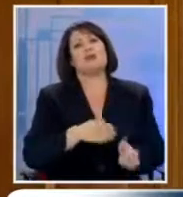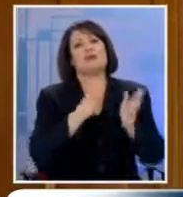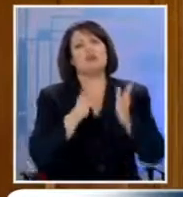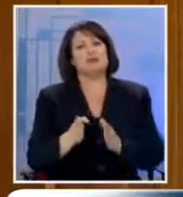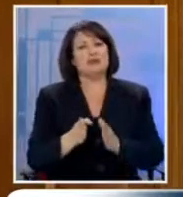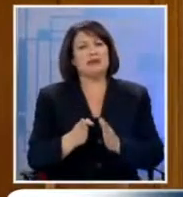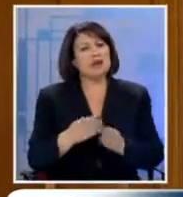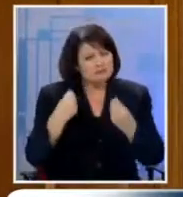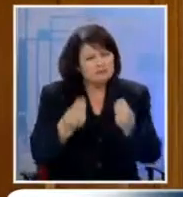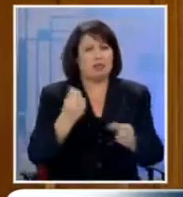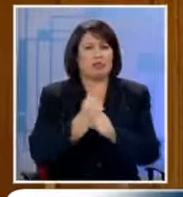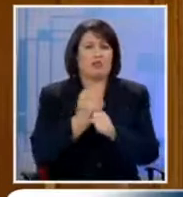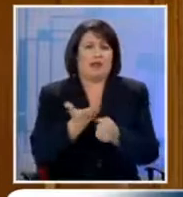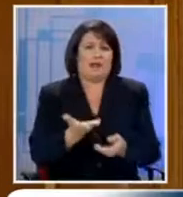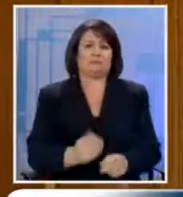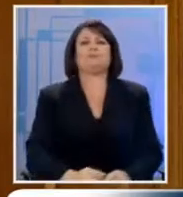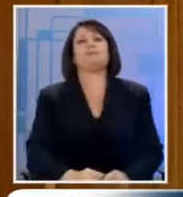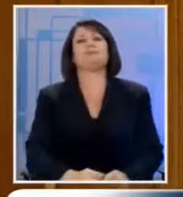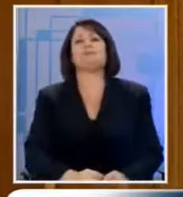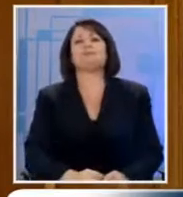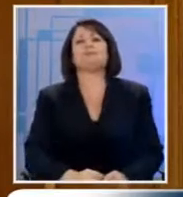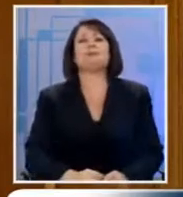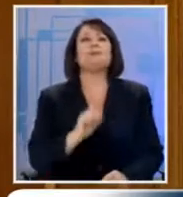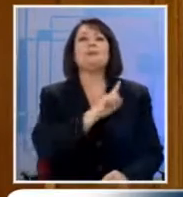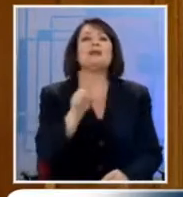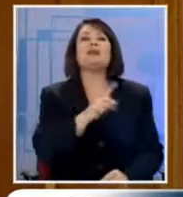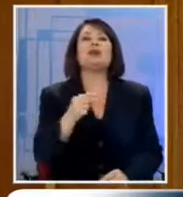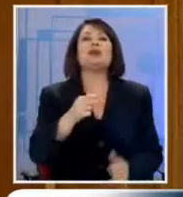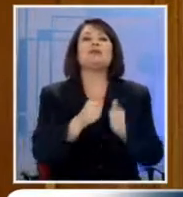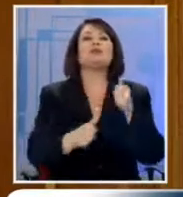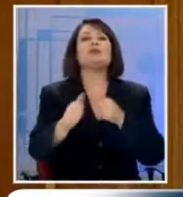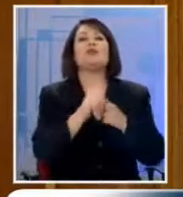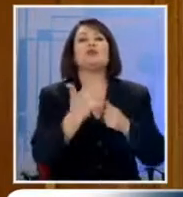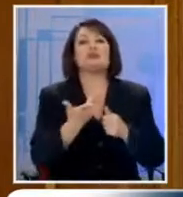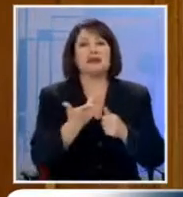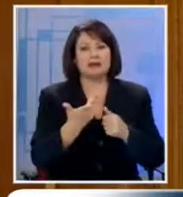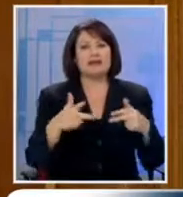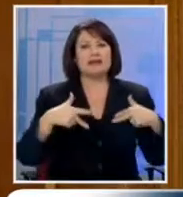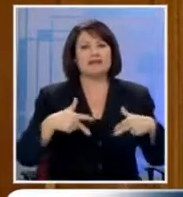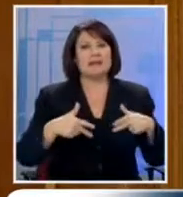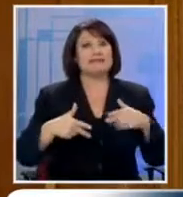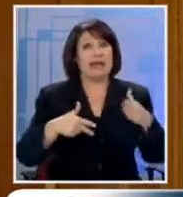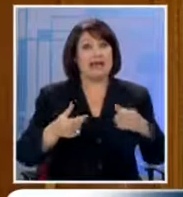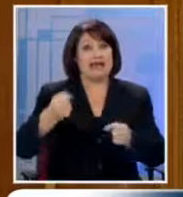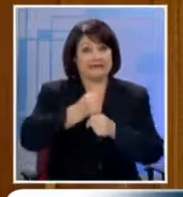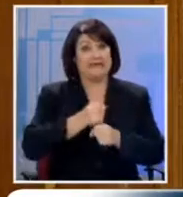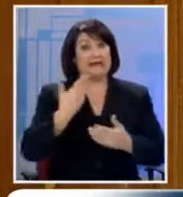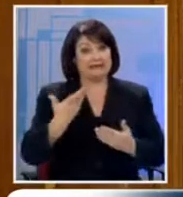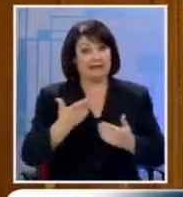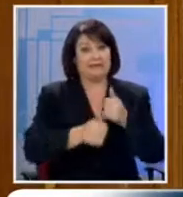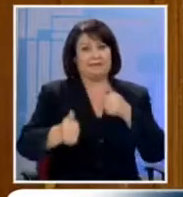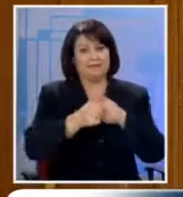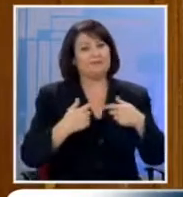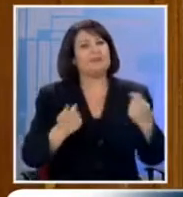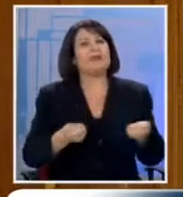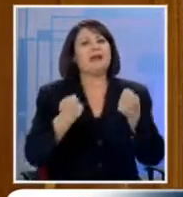εντάσσεως εργασίας. Γιατί μεταφορές προτεραιότητά μας ως κυβέρνηση της αριστεράς είναι η